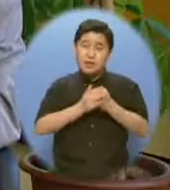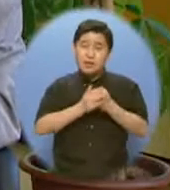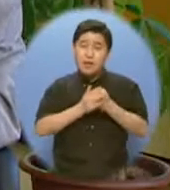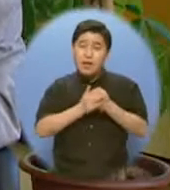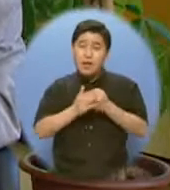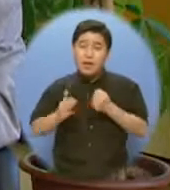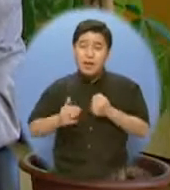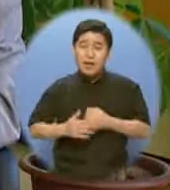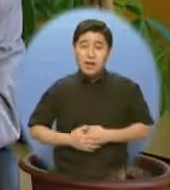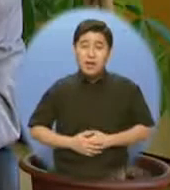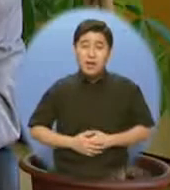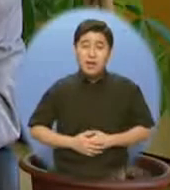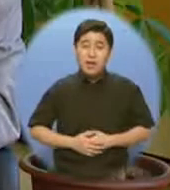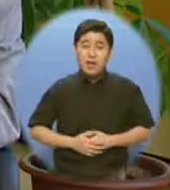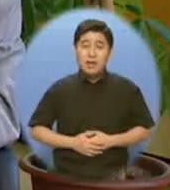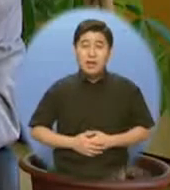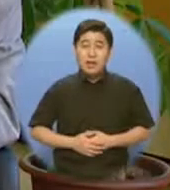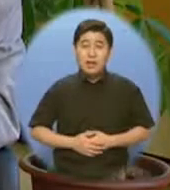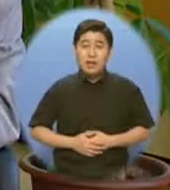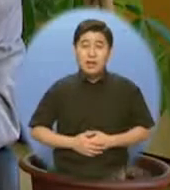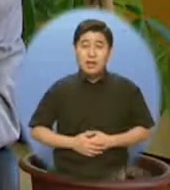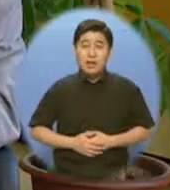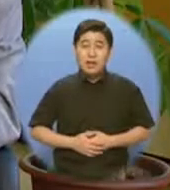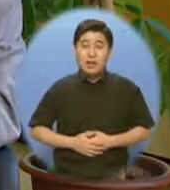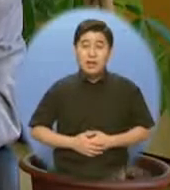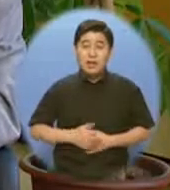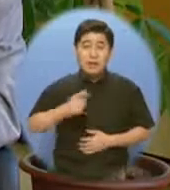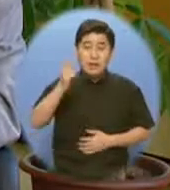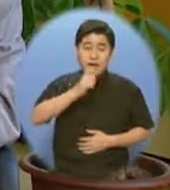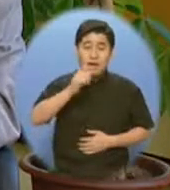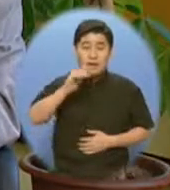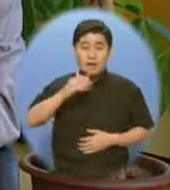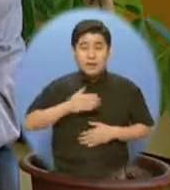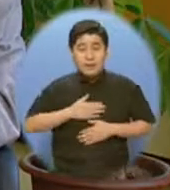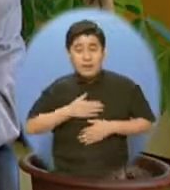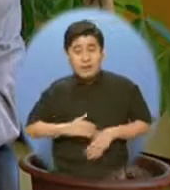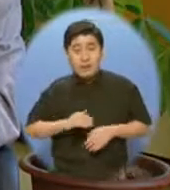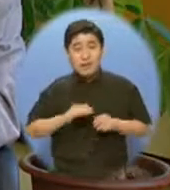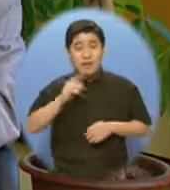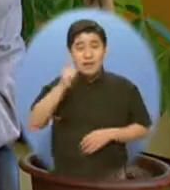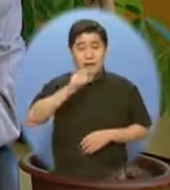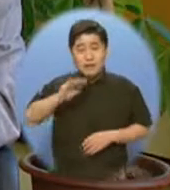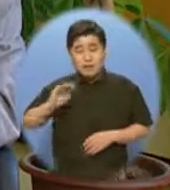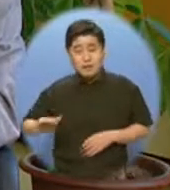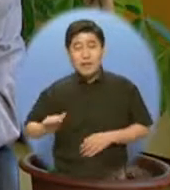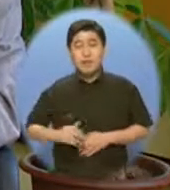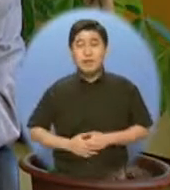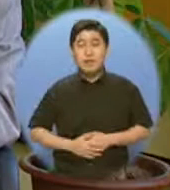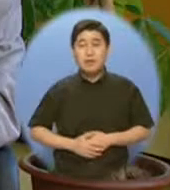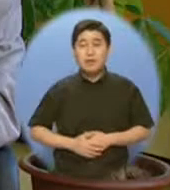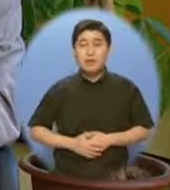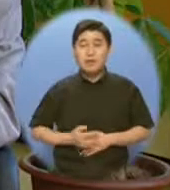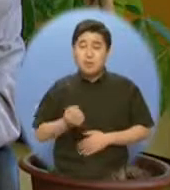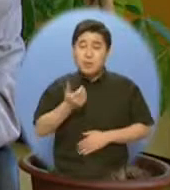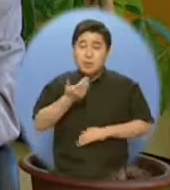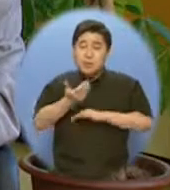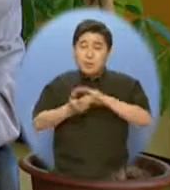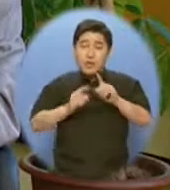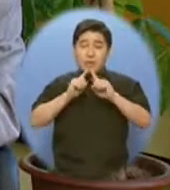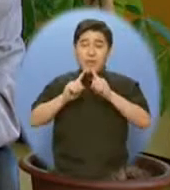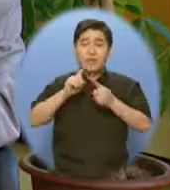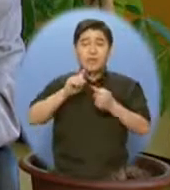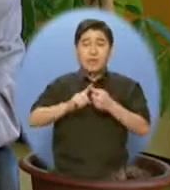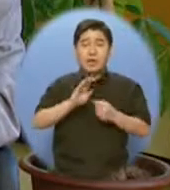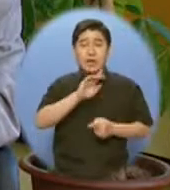그 박민수 땅디디 이런 그 효과를 냅니다. 아까 조금 전에 말씀드린